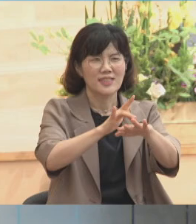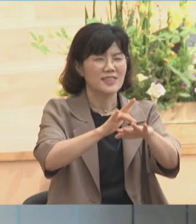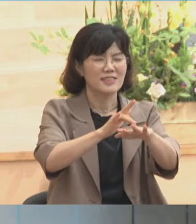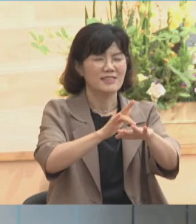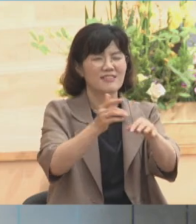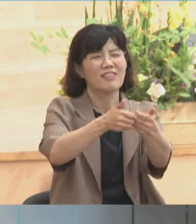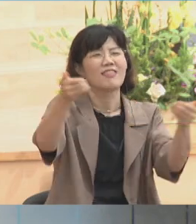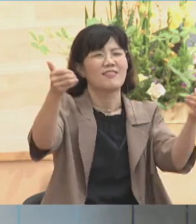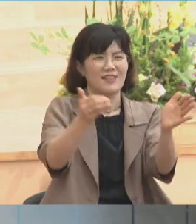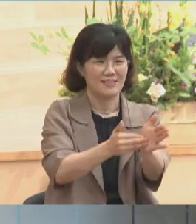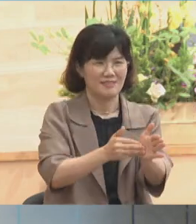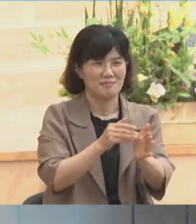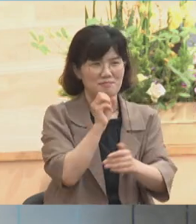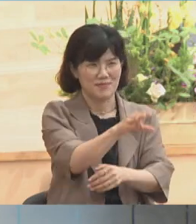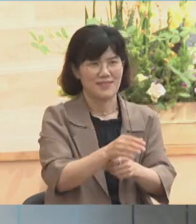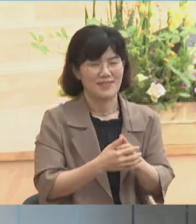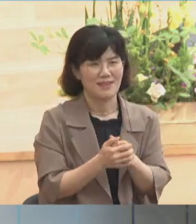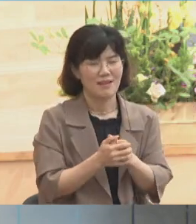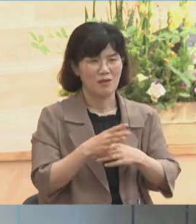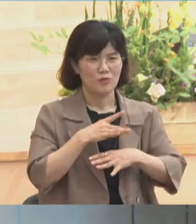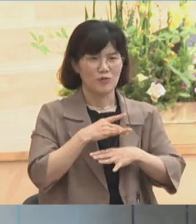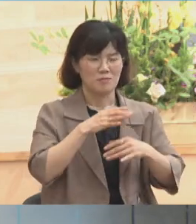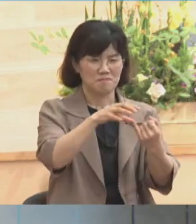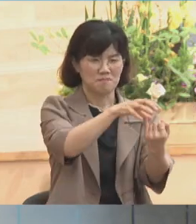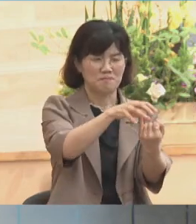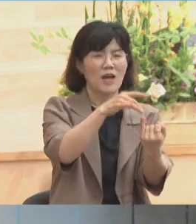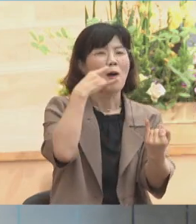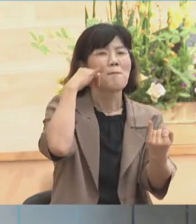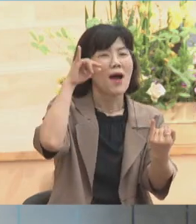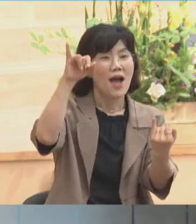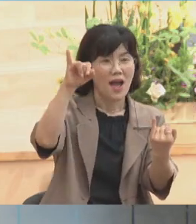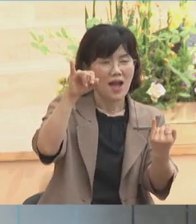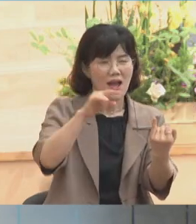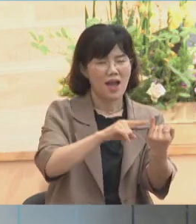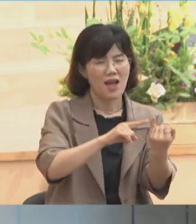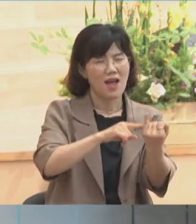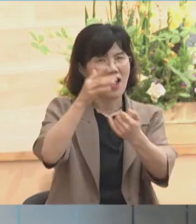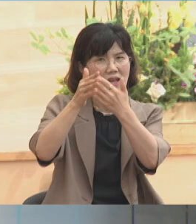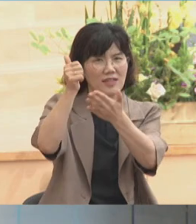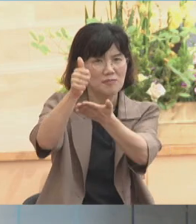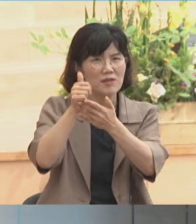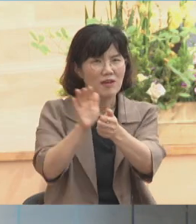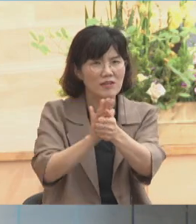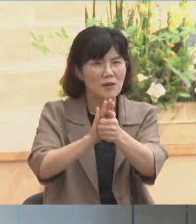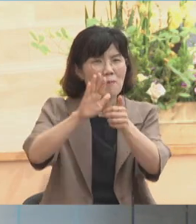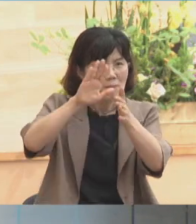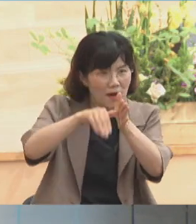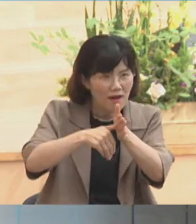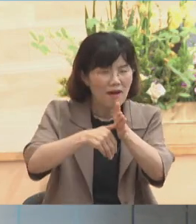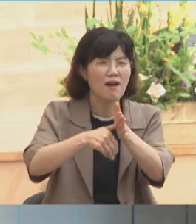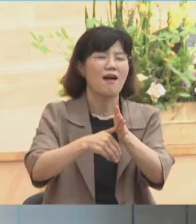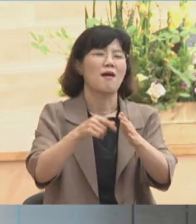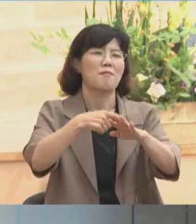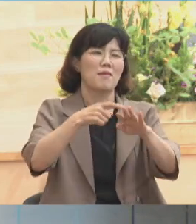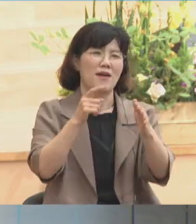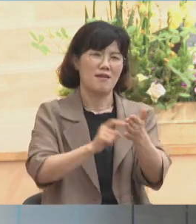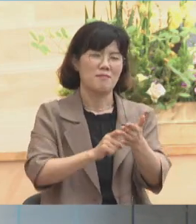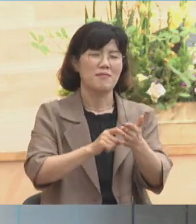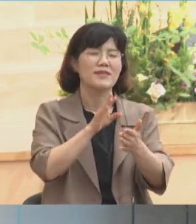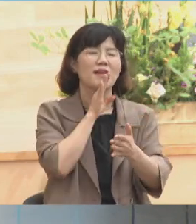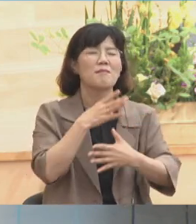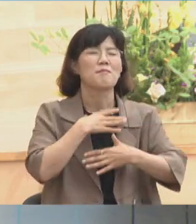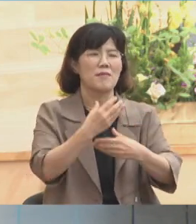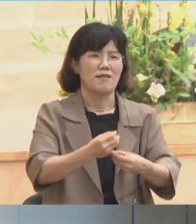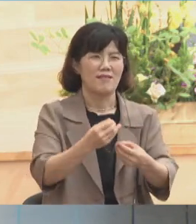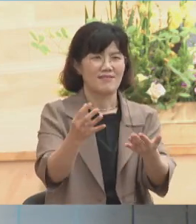말해 주었습니다. 두려움에 쌓여 있던 저의 어머니는 하나님을 영접하는 순간 그렇게 마음에 참 평안을